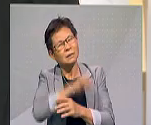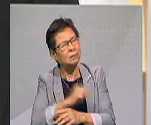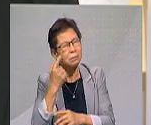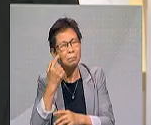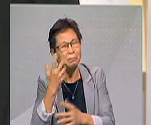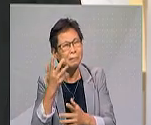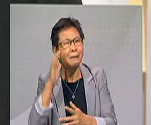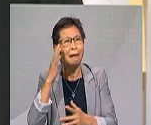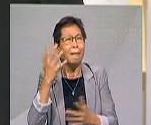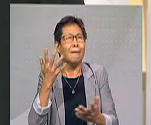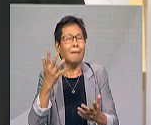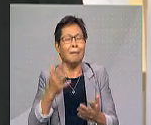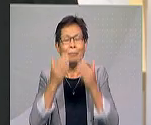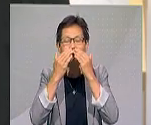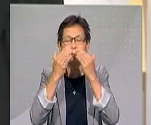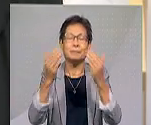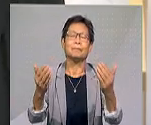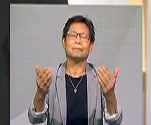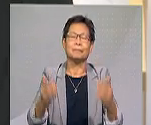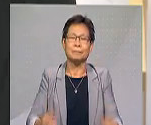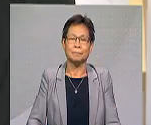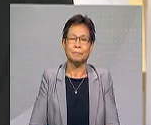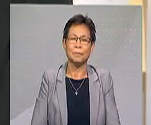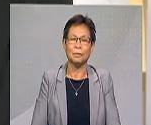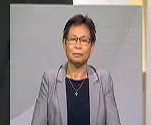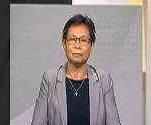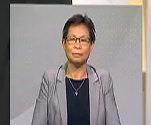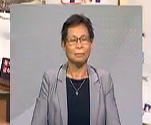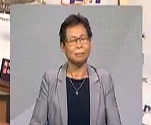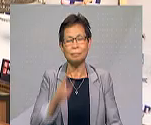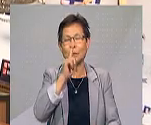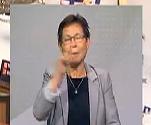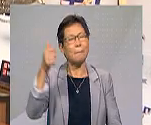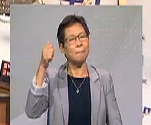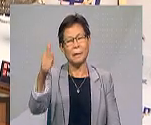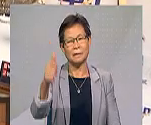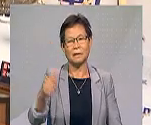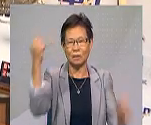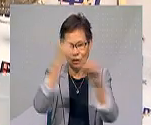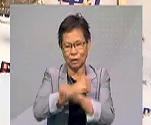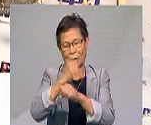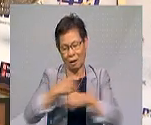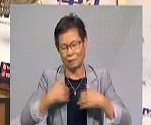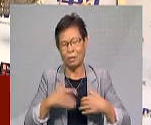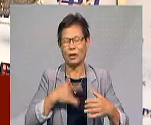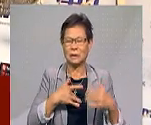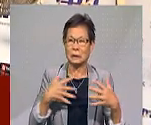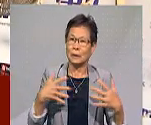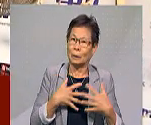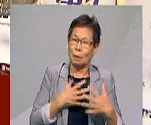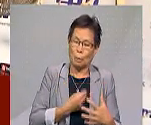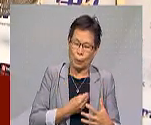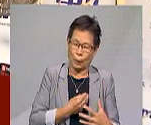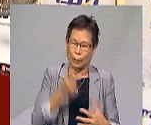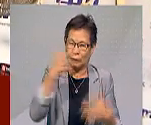Memang alhamdulillah lah. Memang best lah. Cabarannya of course saya ada rasa gemetar sikit sebab takut